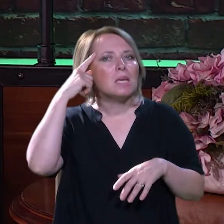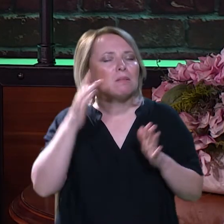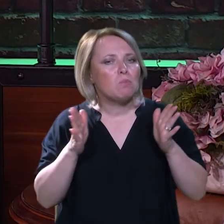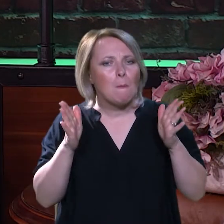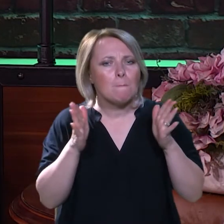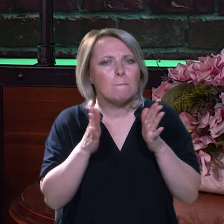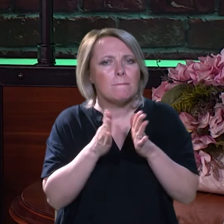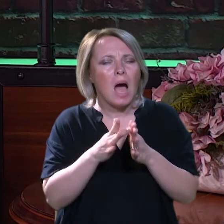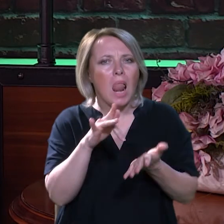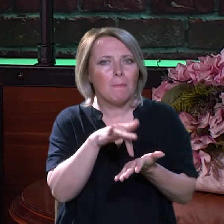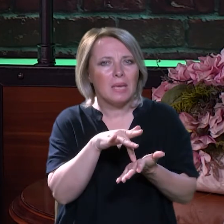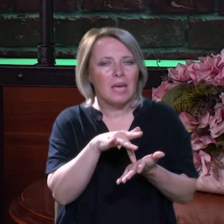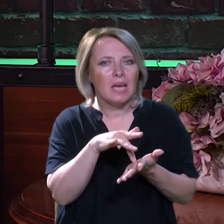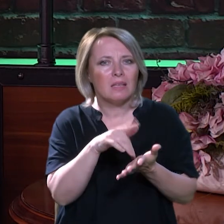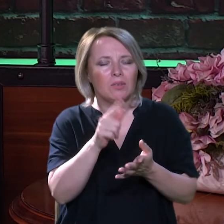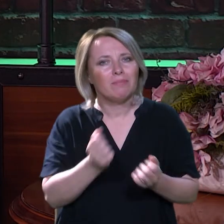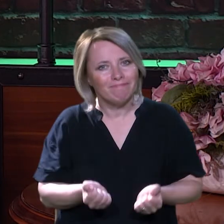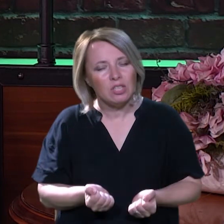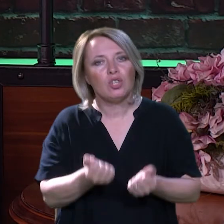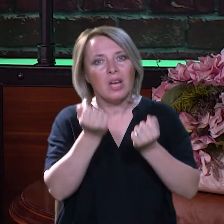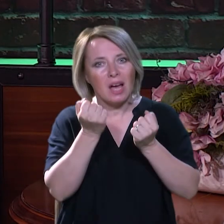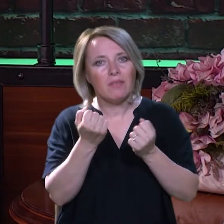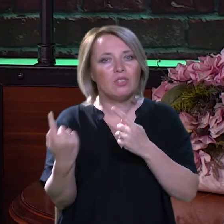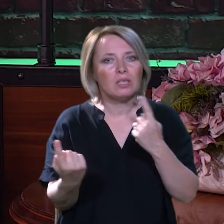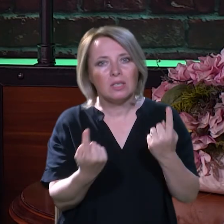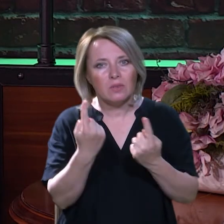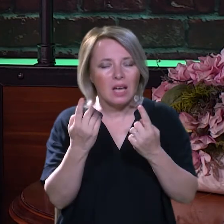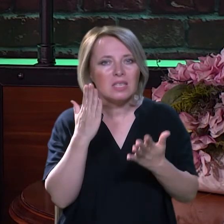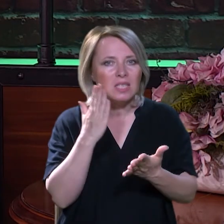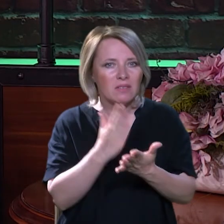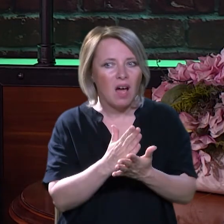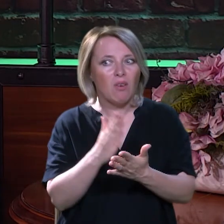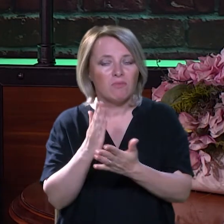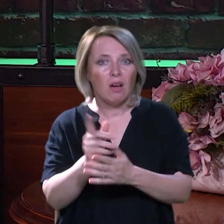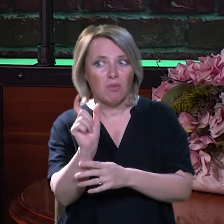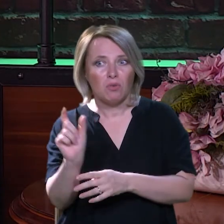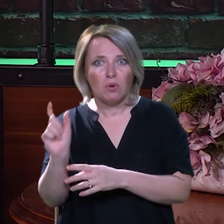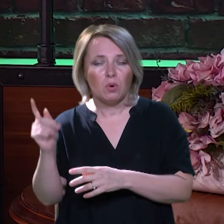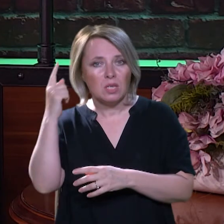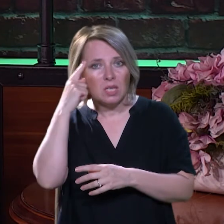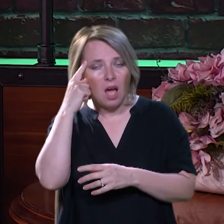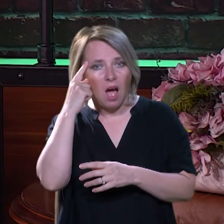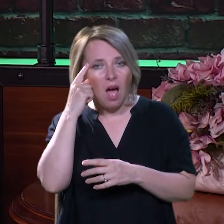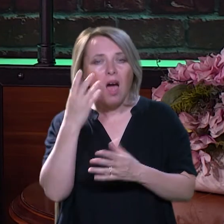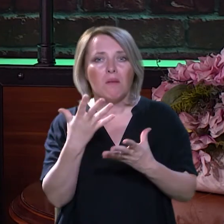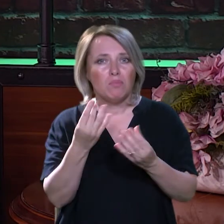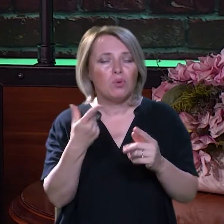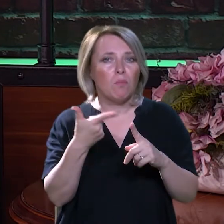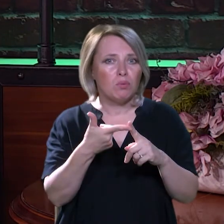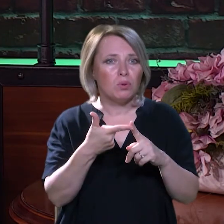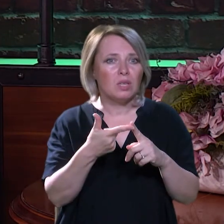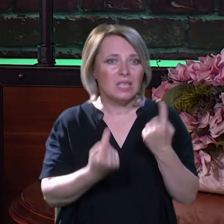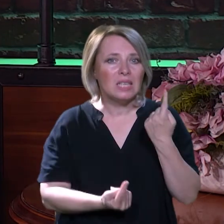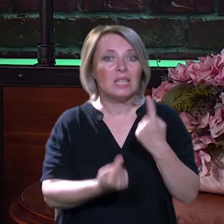Mislim da smo mala sredina i to nam je nekako otegotna okolnost jer svatko svakoga zna i često se ljudima dogodi da kad